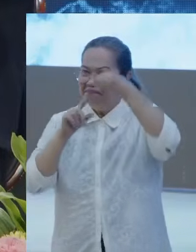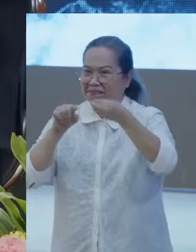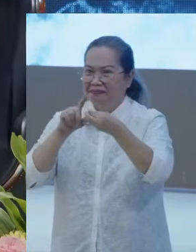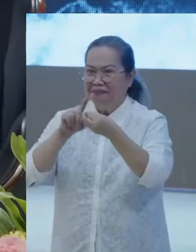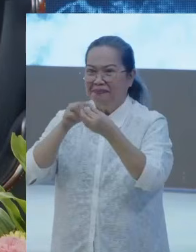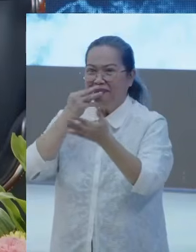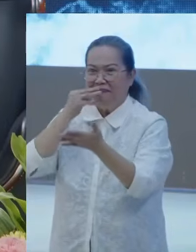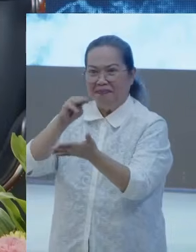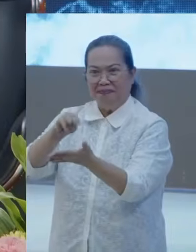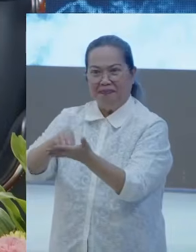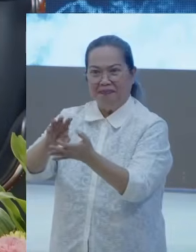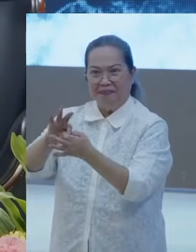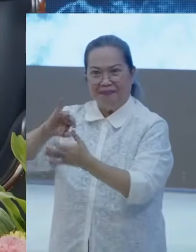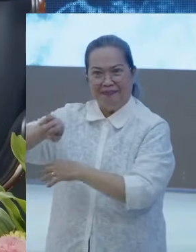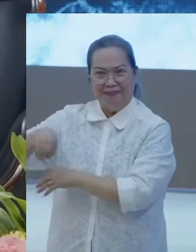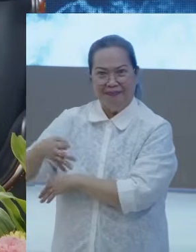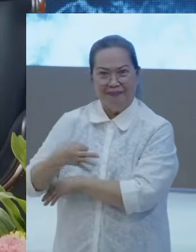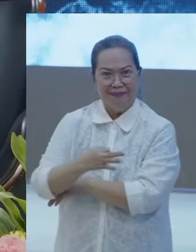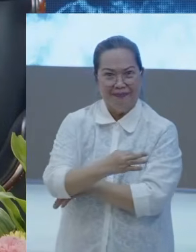ng aklat ni Jonah.